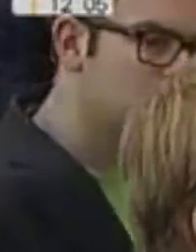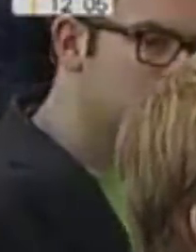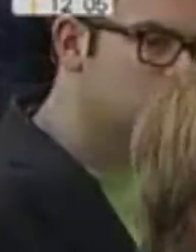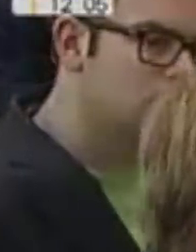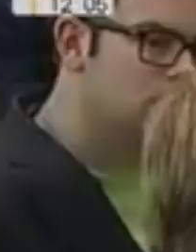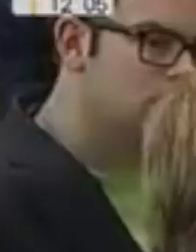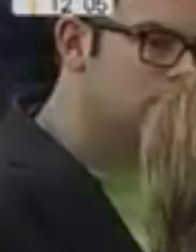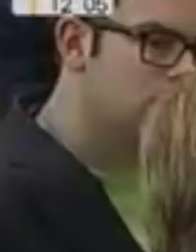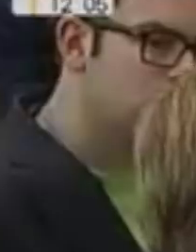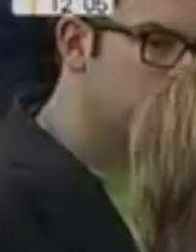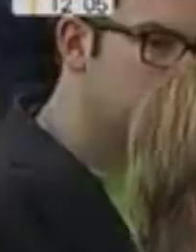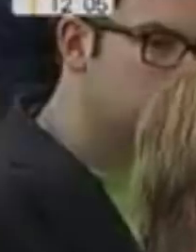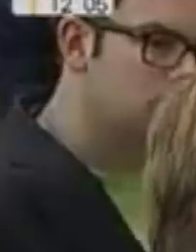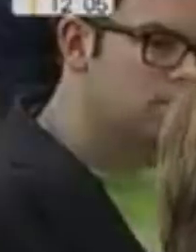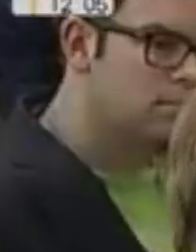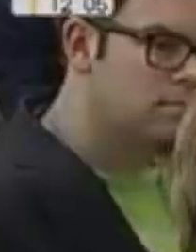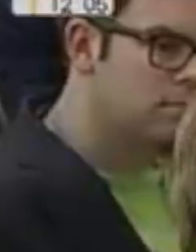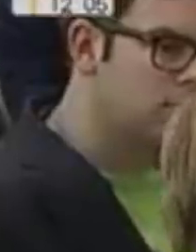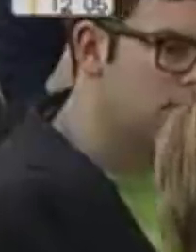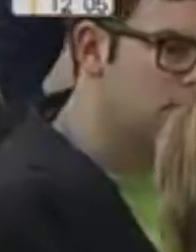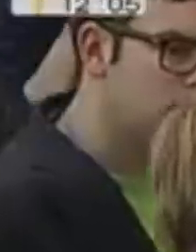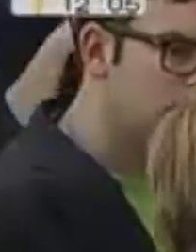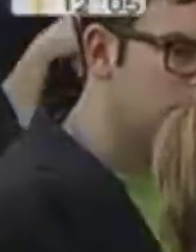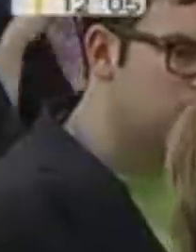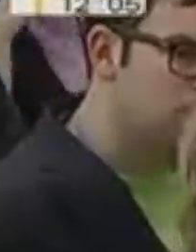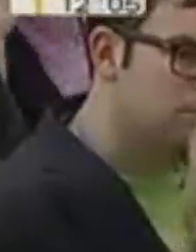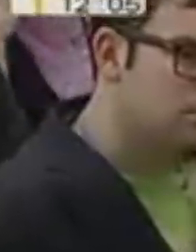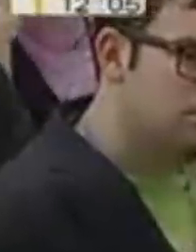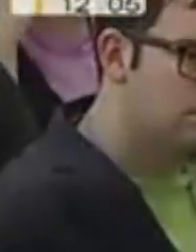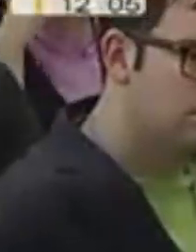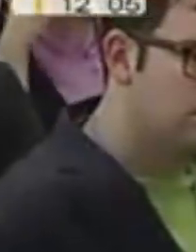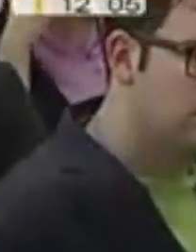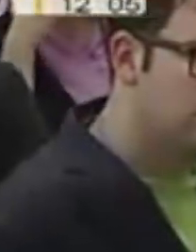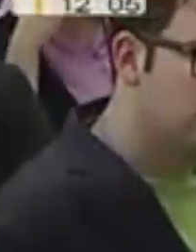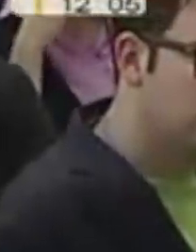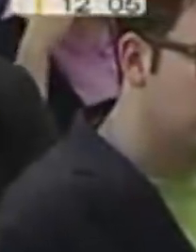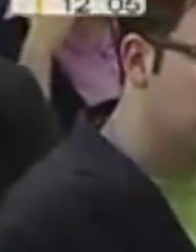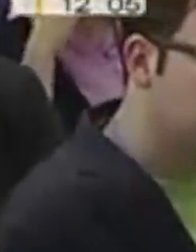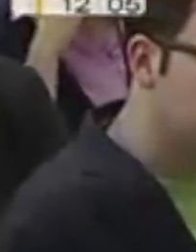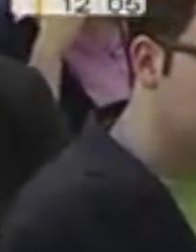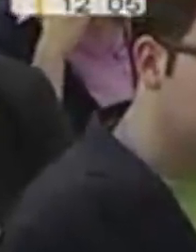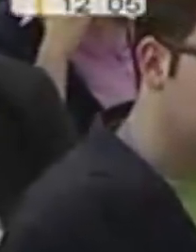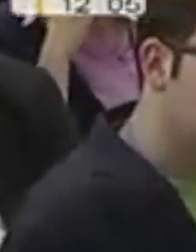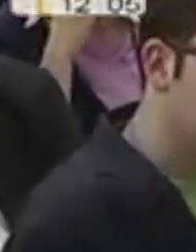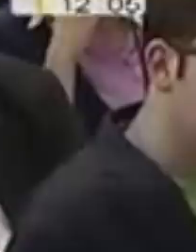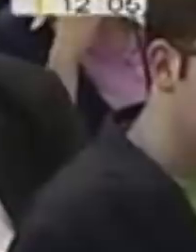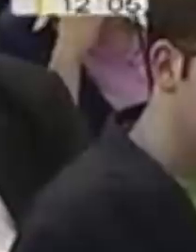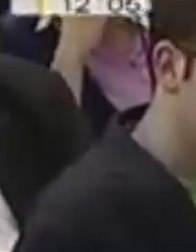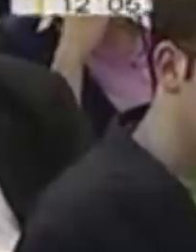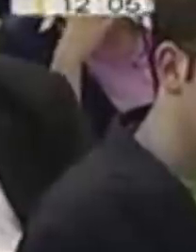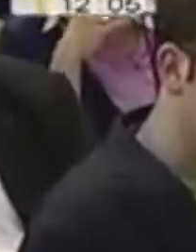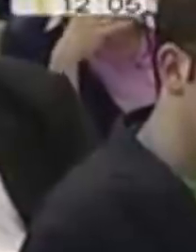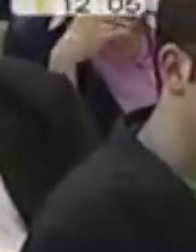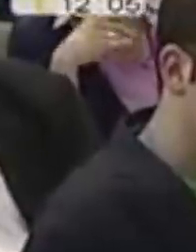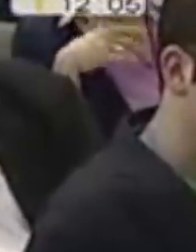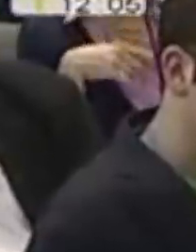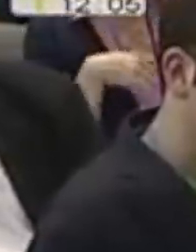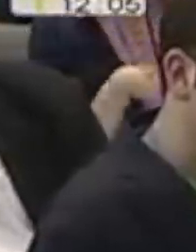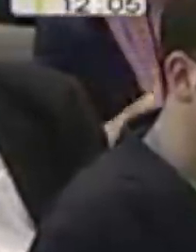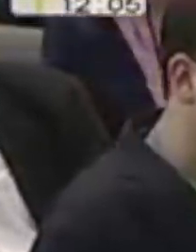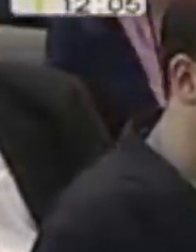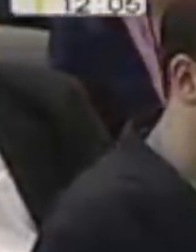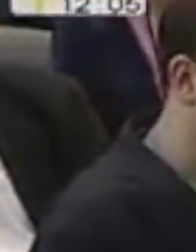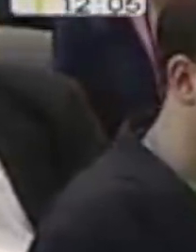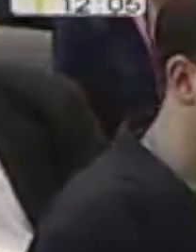dass er einen Waffenhändler nur einmal getroffen hat und dabei vergessen hat, dass er auch noch 100.000 D-Mark von dem angenommen